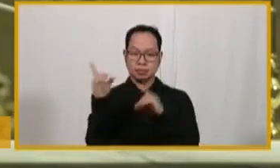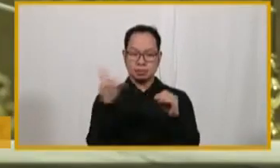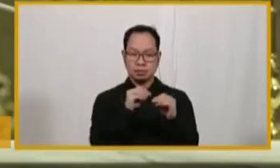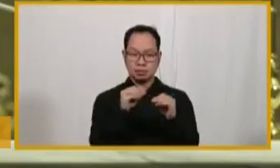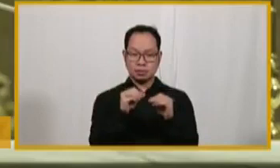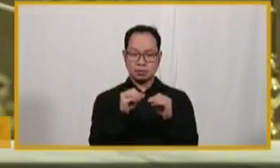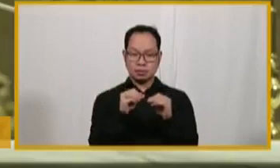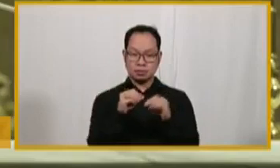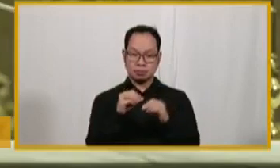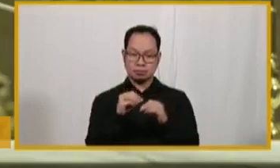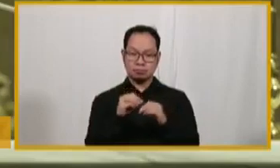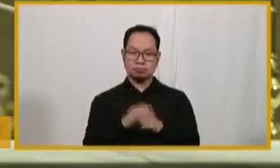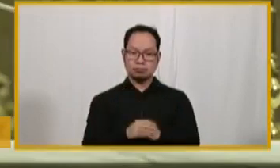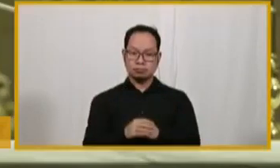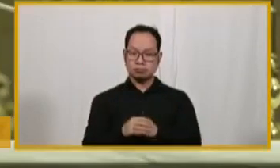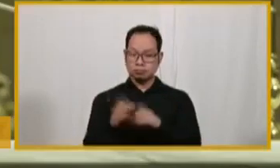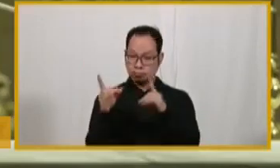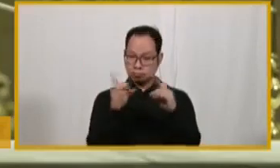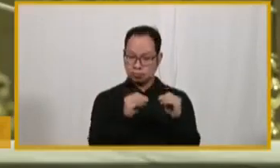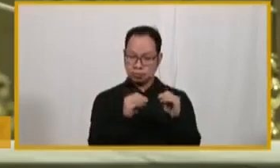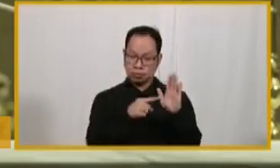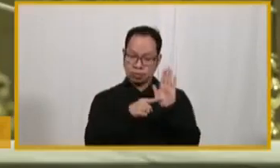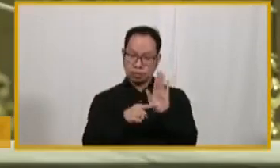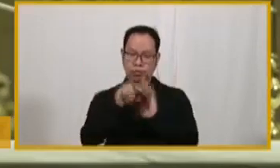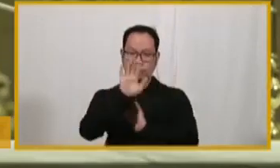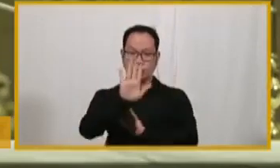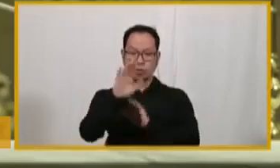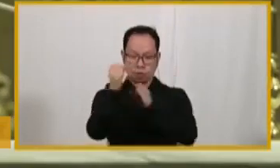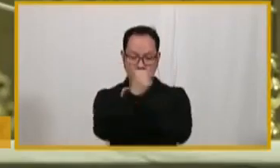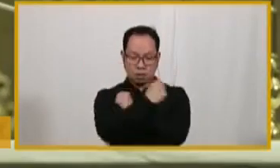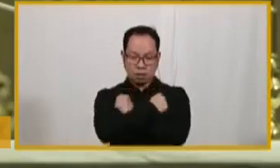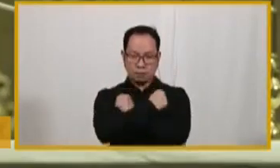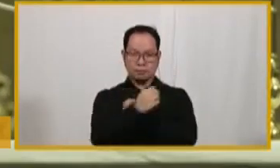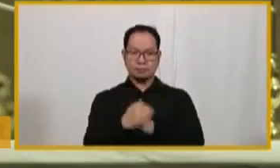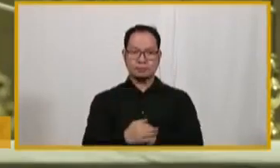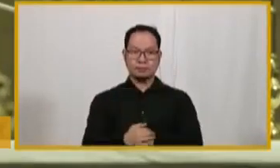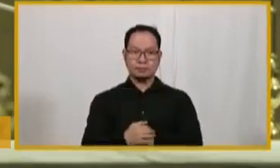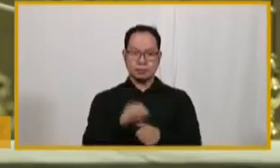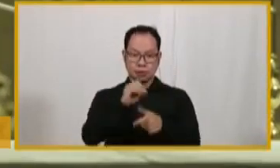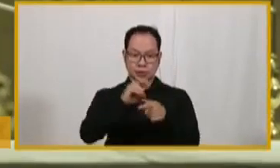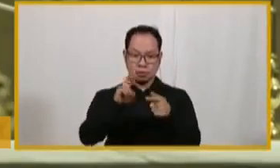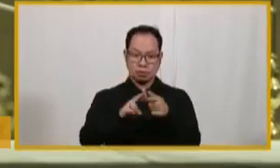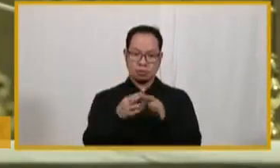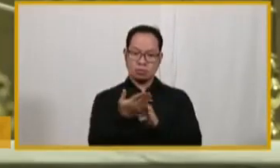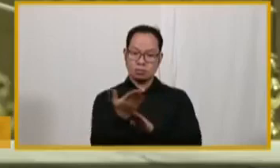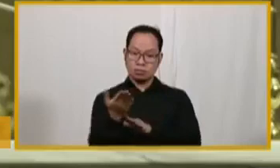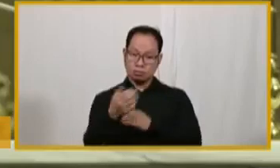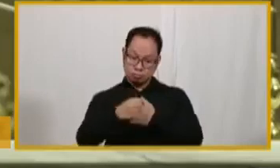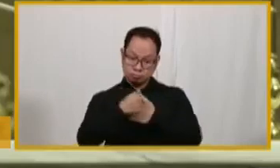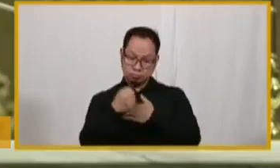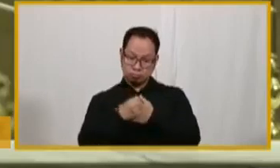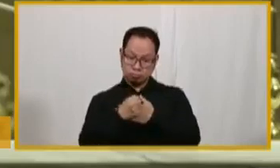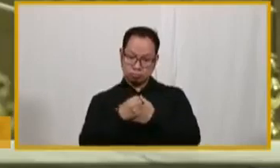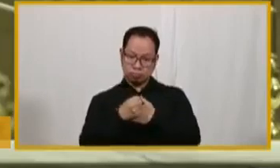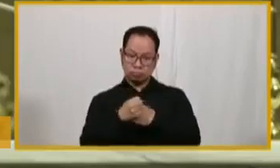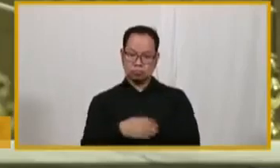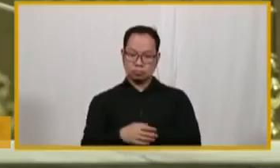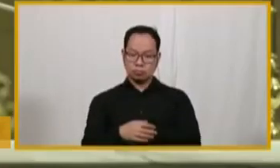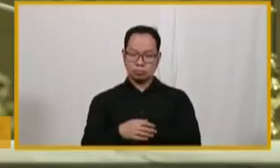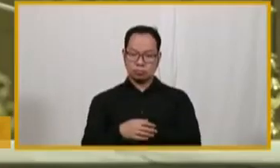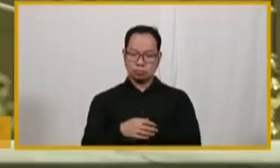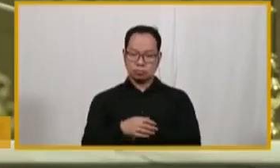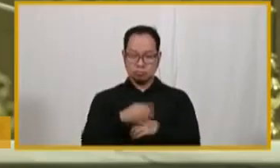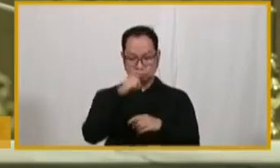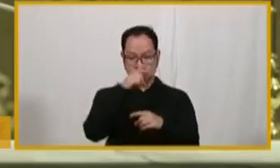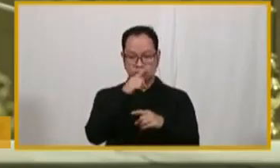still exert effort to show your love? Or do you simply presume that they